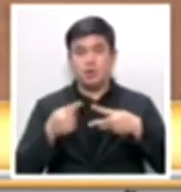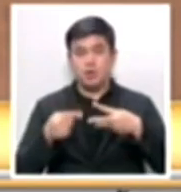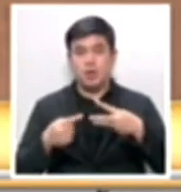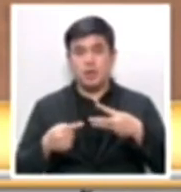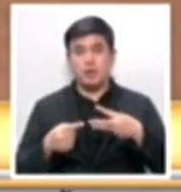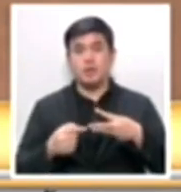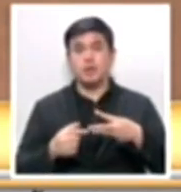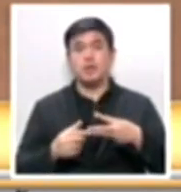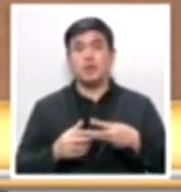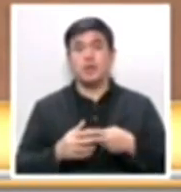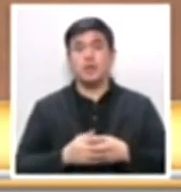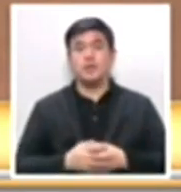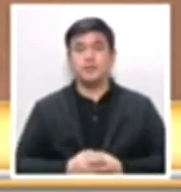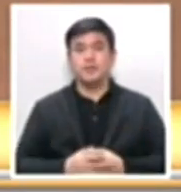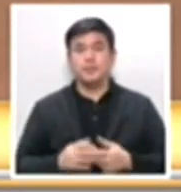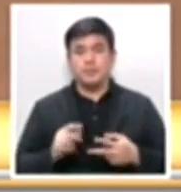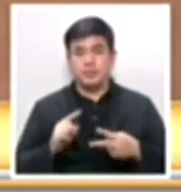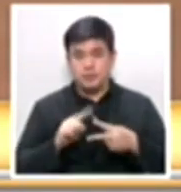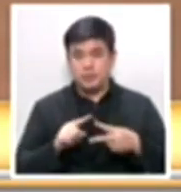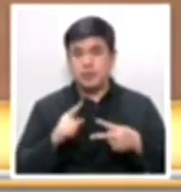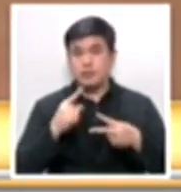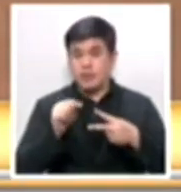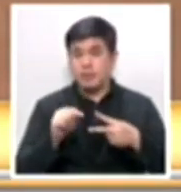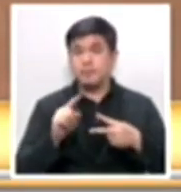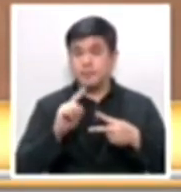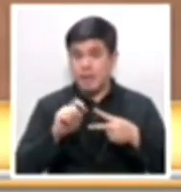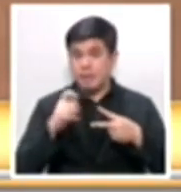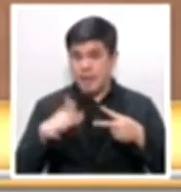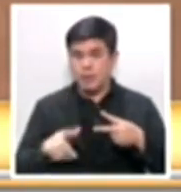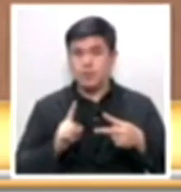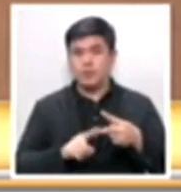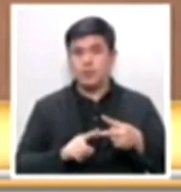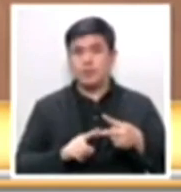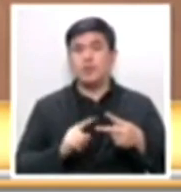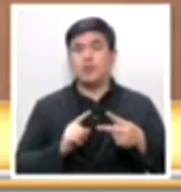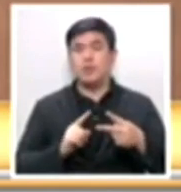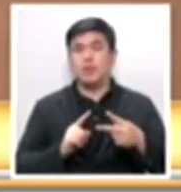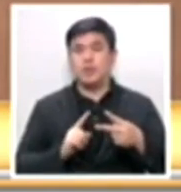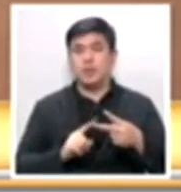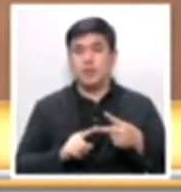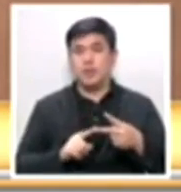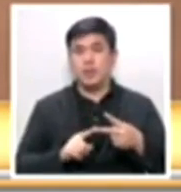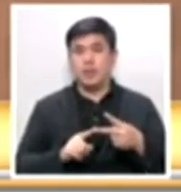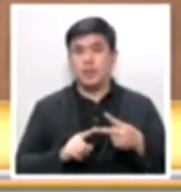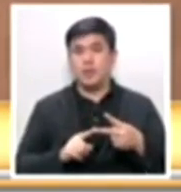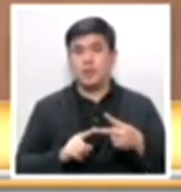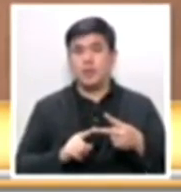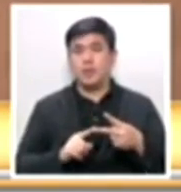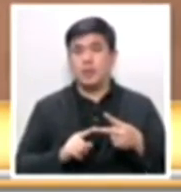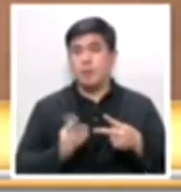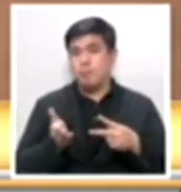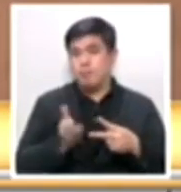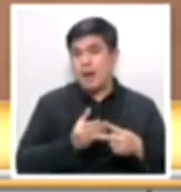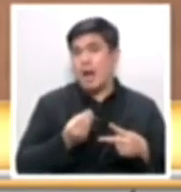สรุปคำถามให้ตอนท้ายครับ ครับเนื่องจากว่าท่านรัฐมนตรีเหลือเวลาน้อยท่านจิรัตน์จะแบ่งให้ท่านรัฐมนตรีหน่อยดี